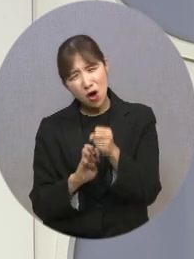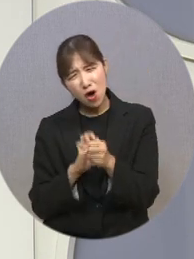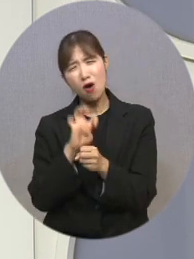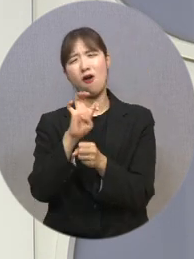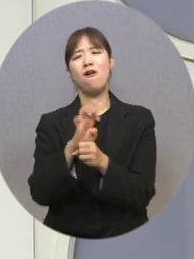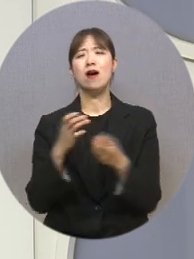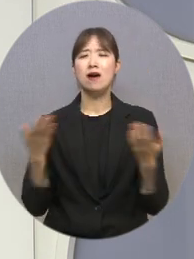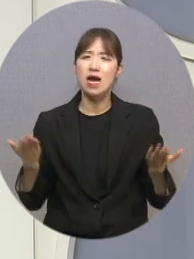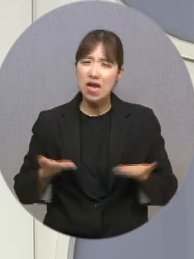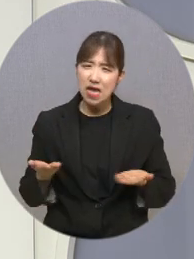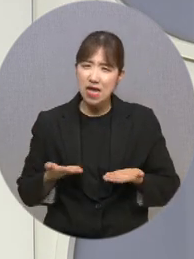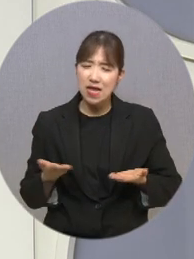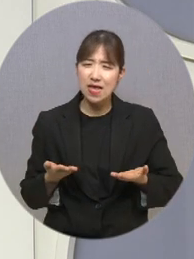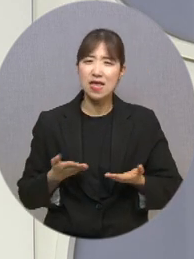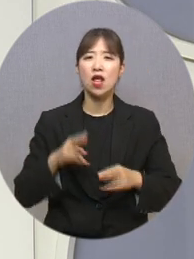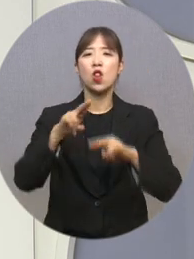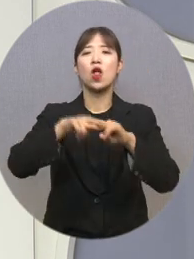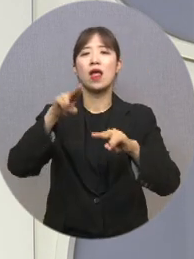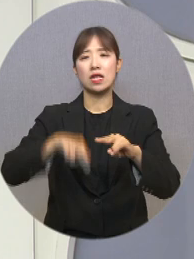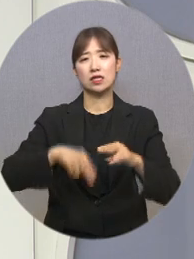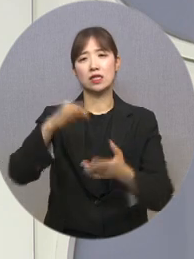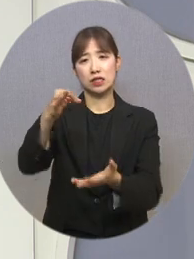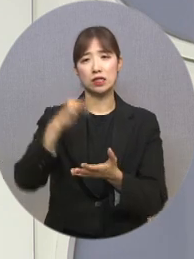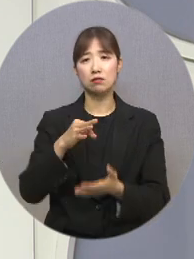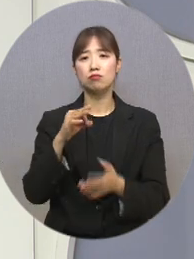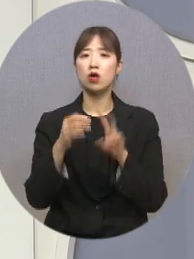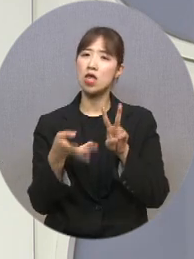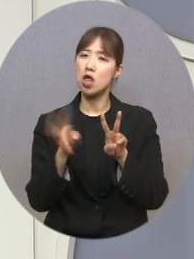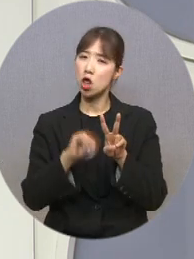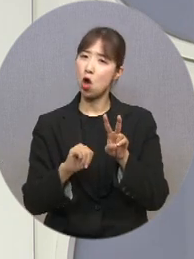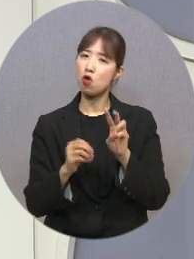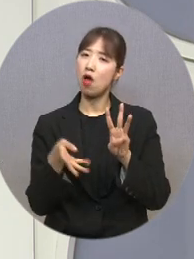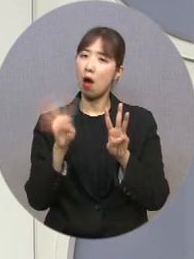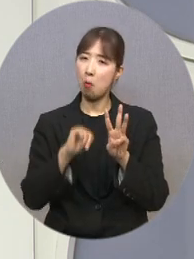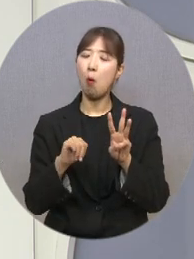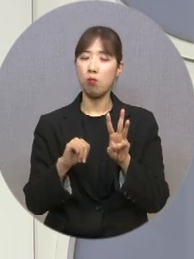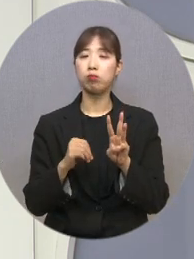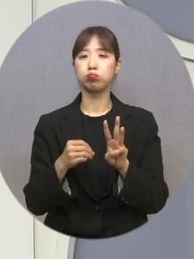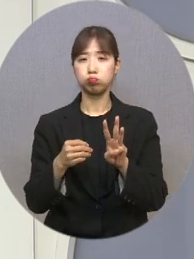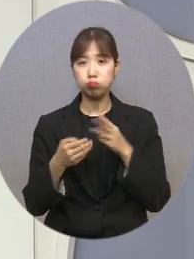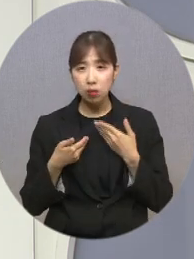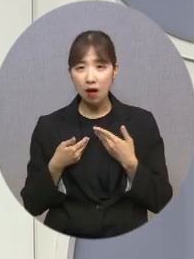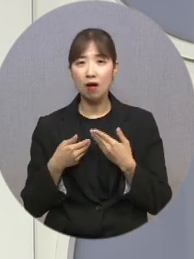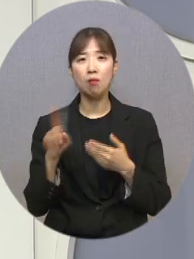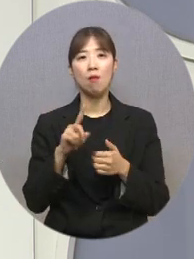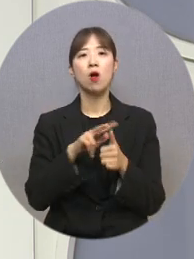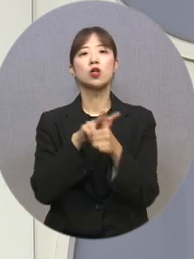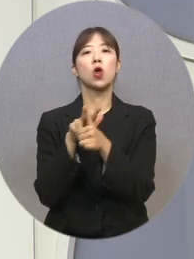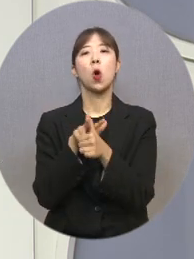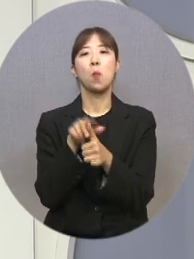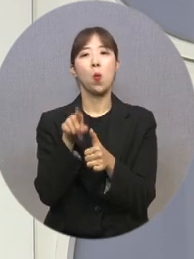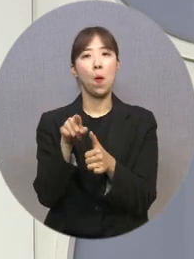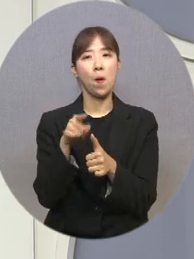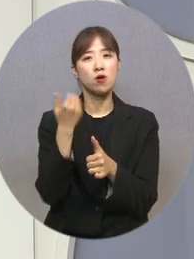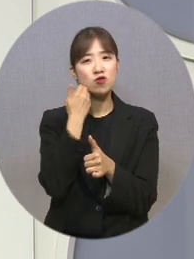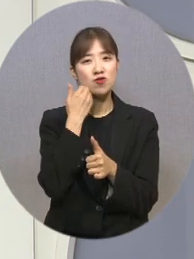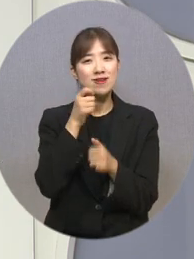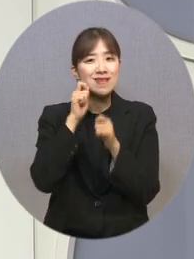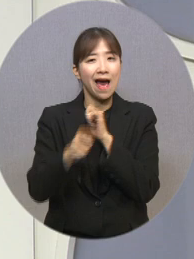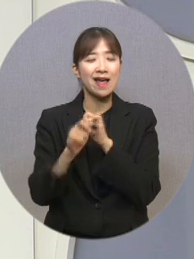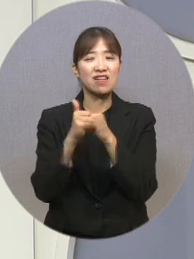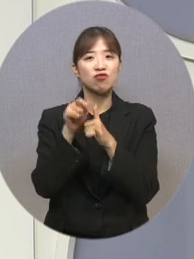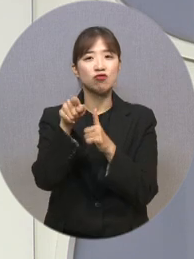해서 이제 퇴직금으로 한 2, 3억을 받았는데 예. 사기꾼이 이제 그 정보만 알면 어떻게 해서라도 사기치거든요. 그래서